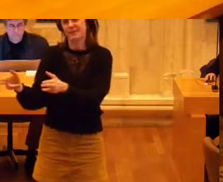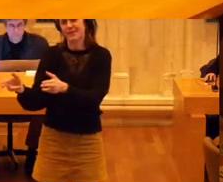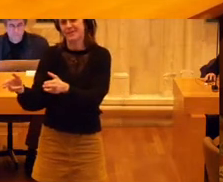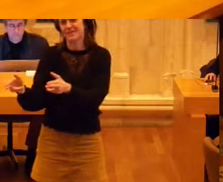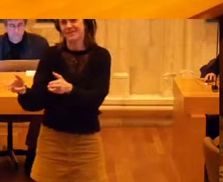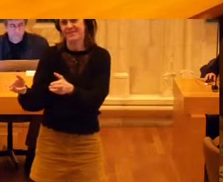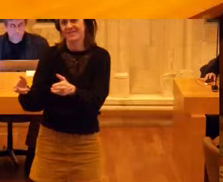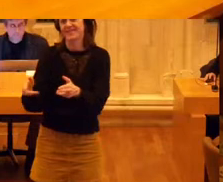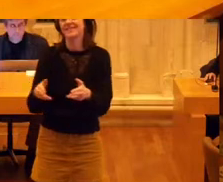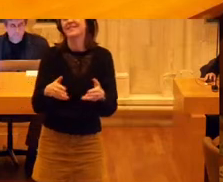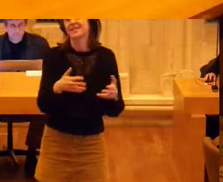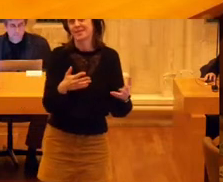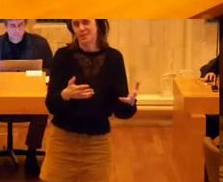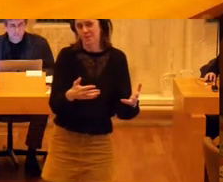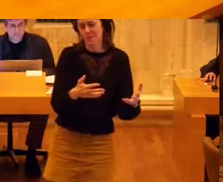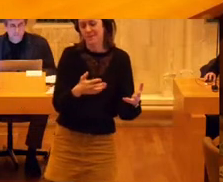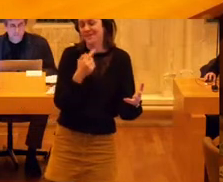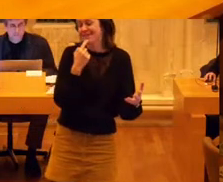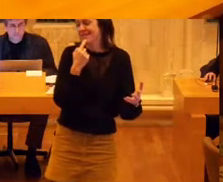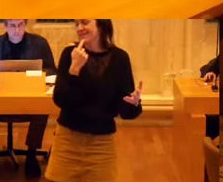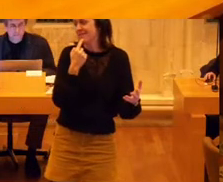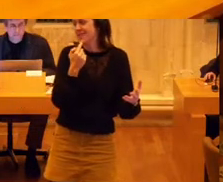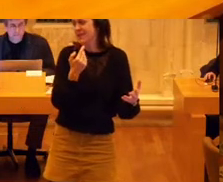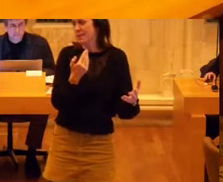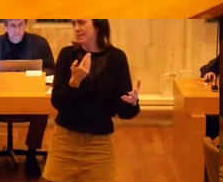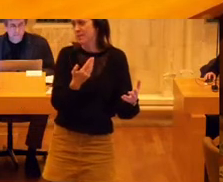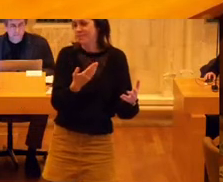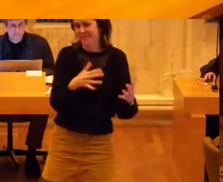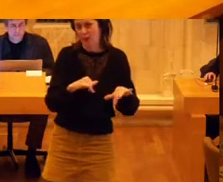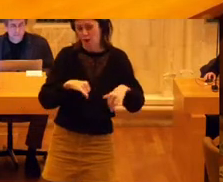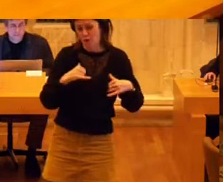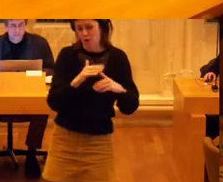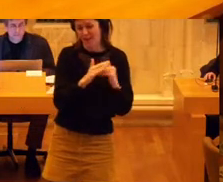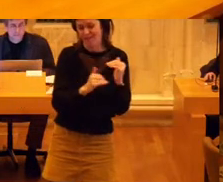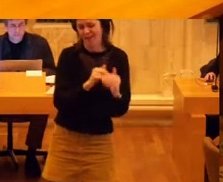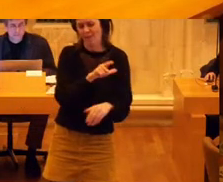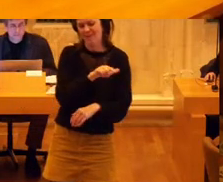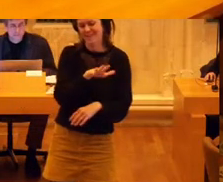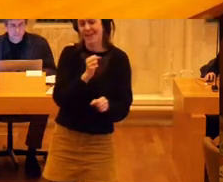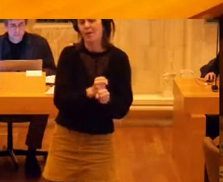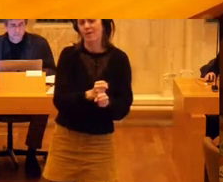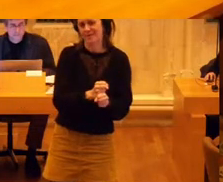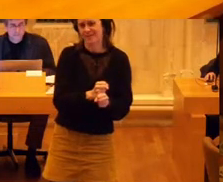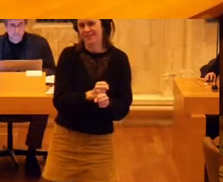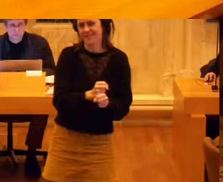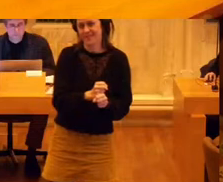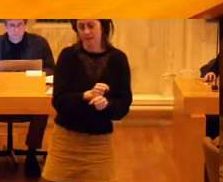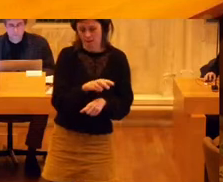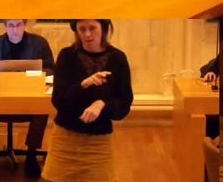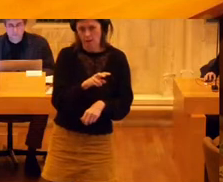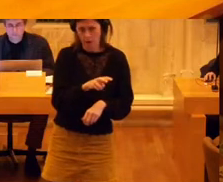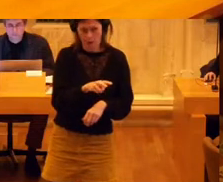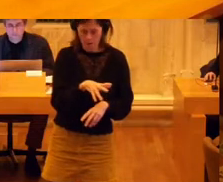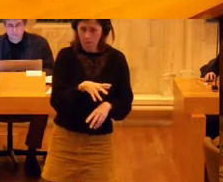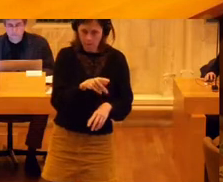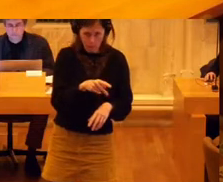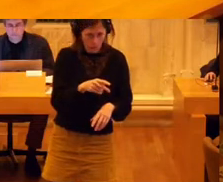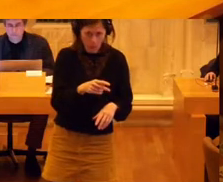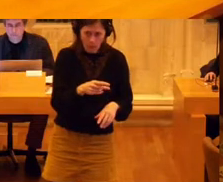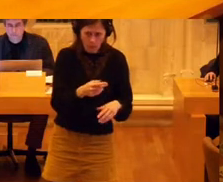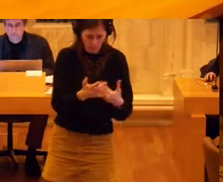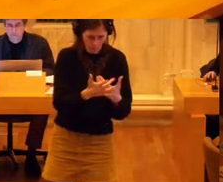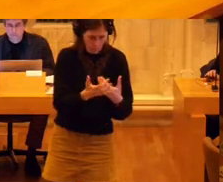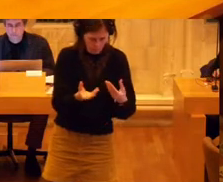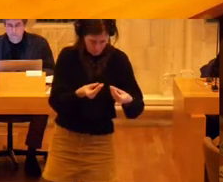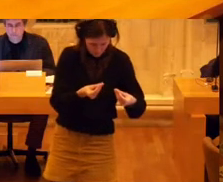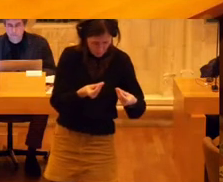une part très importante, notamment de jeunes de moins de 25 ans, et vous allez voir là plutôt on a une très forte réussite sur ce